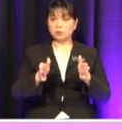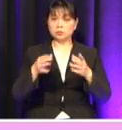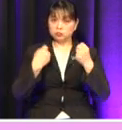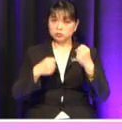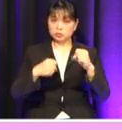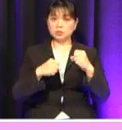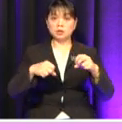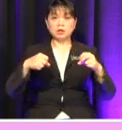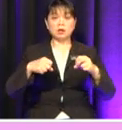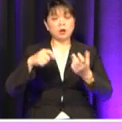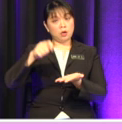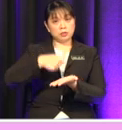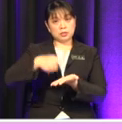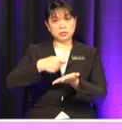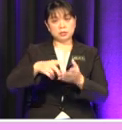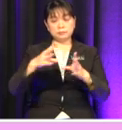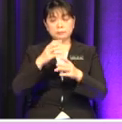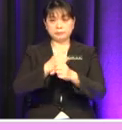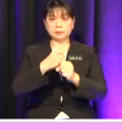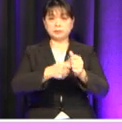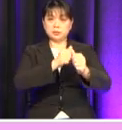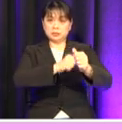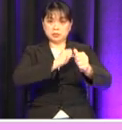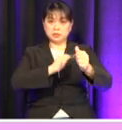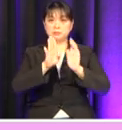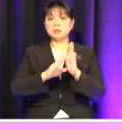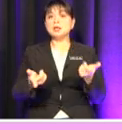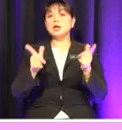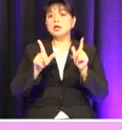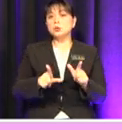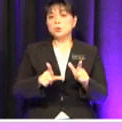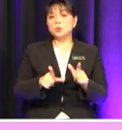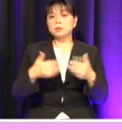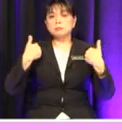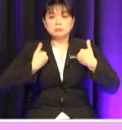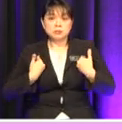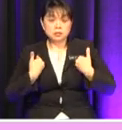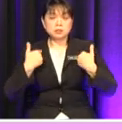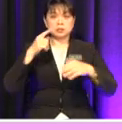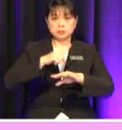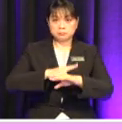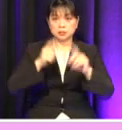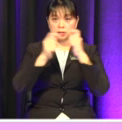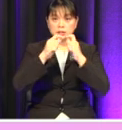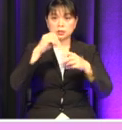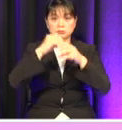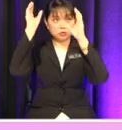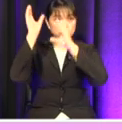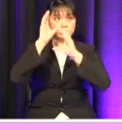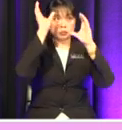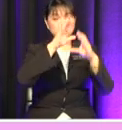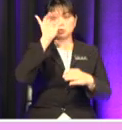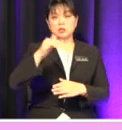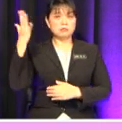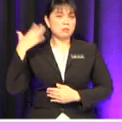daripada berlaku keletihan semasa bertanding dalam cuaca yang panas Oke